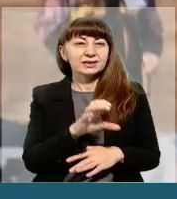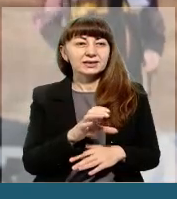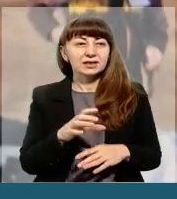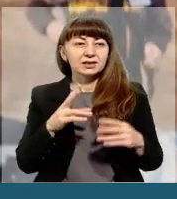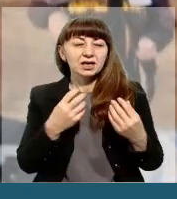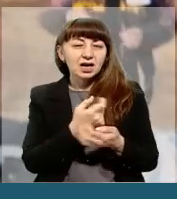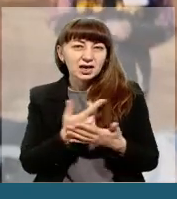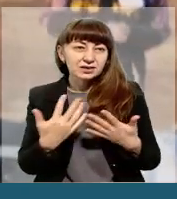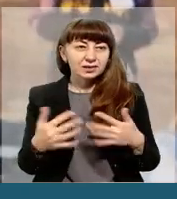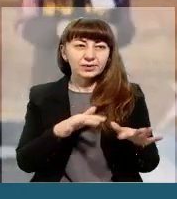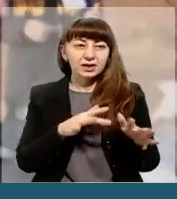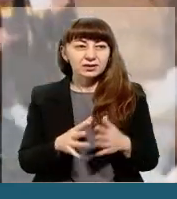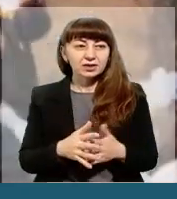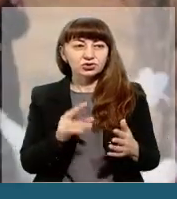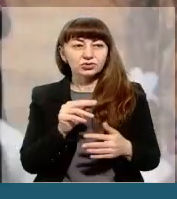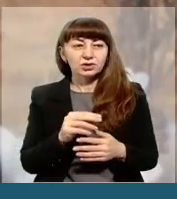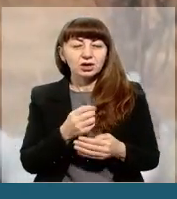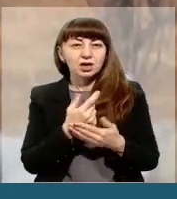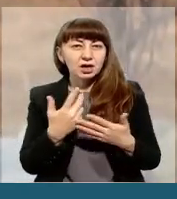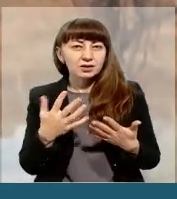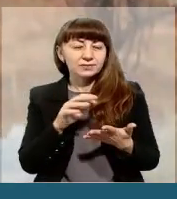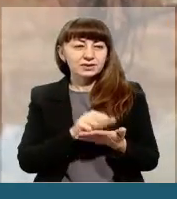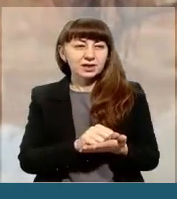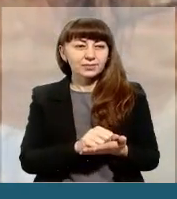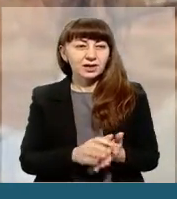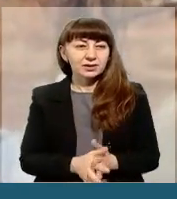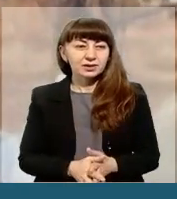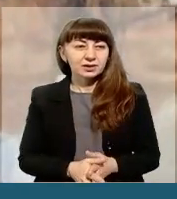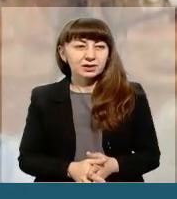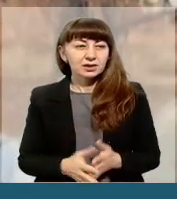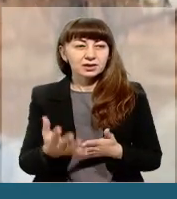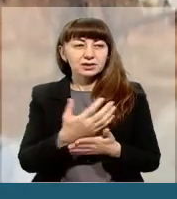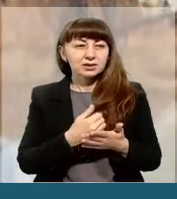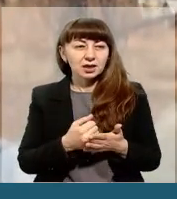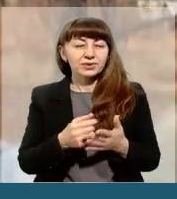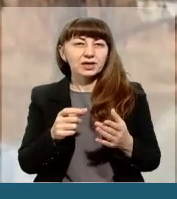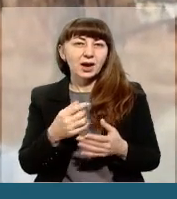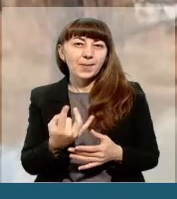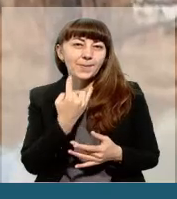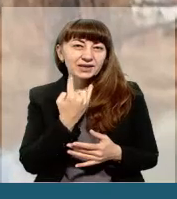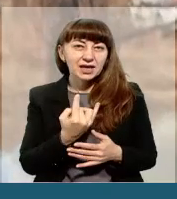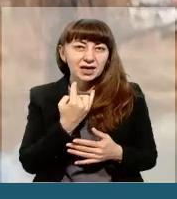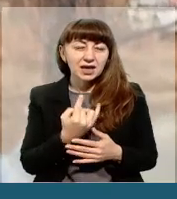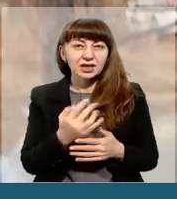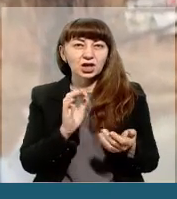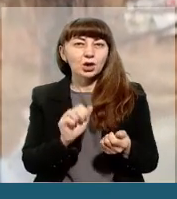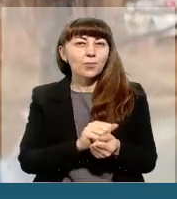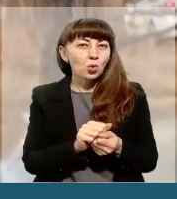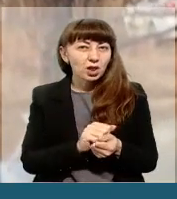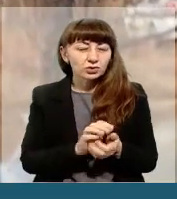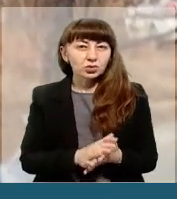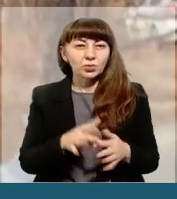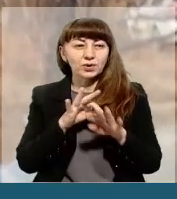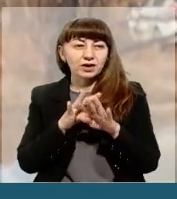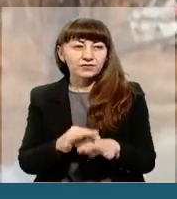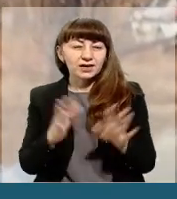нас разнообразная деятельность, чем мы только в своей работе не занимаемся. Мы собираем и батарейки, макулатуру, и проводим